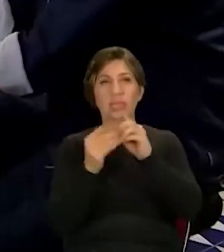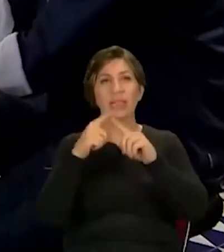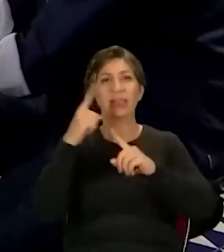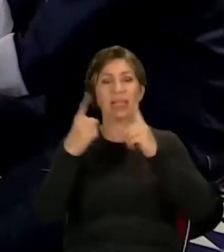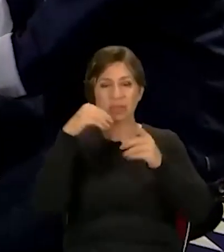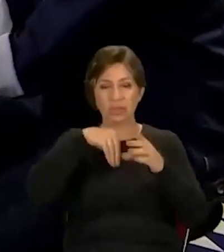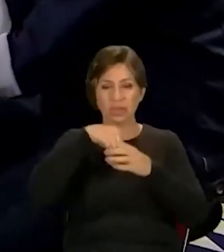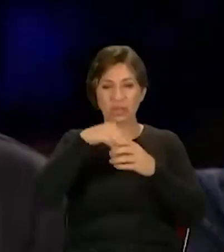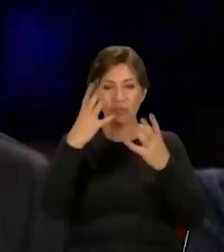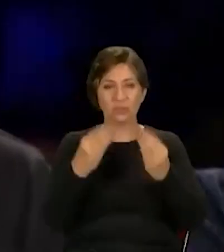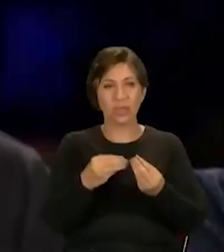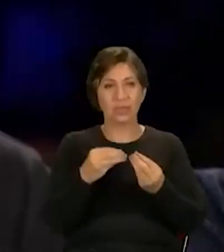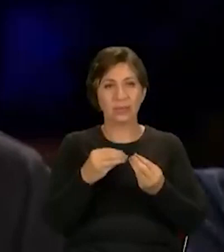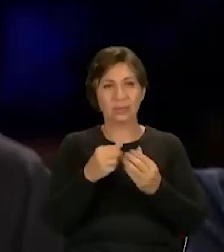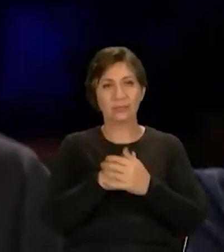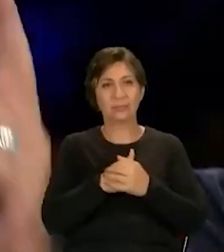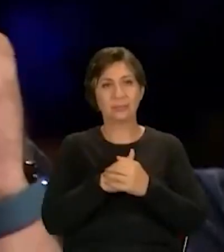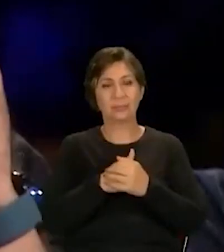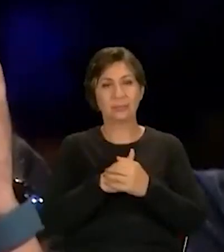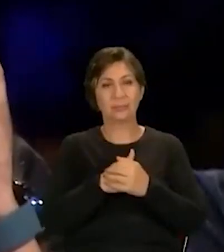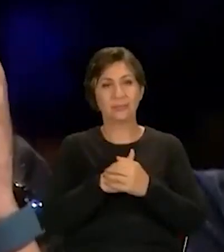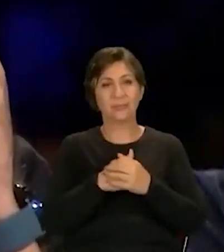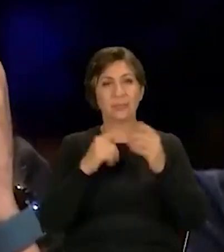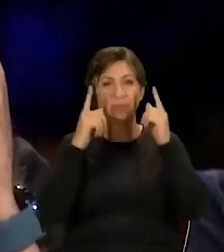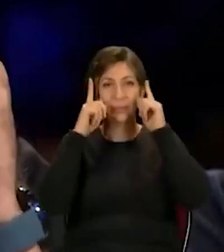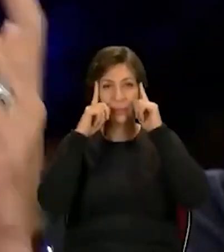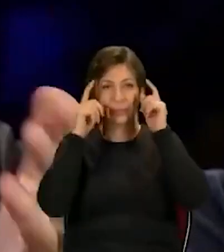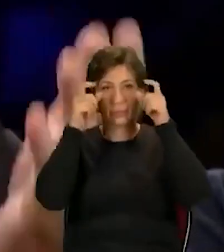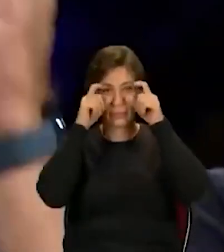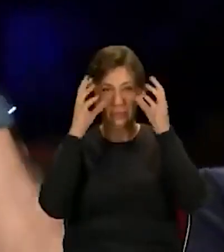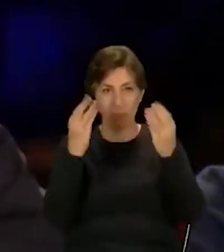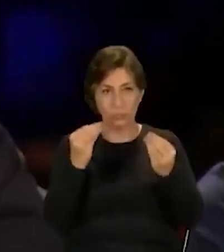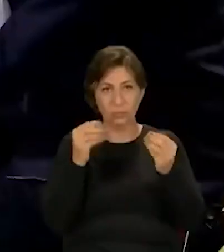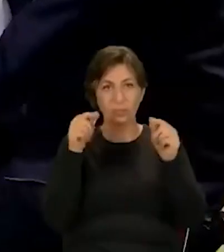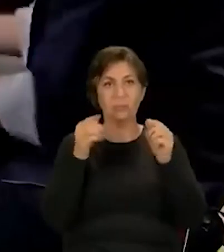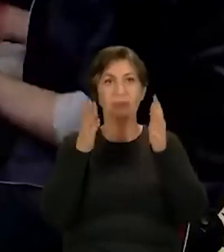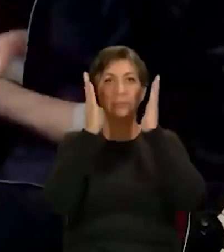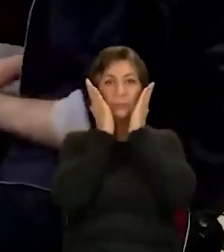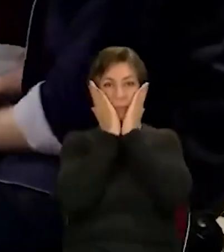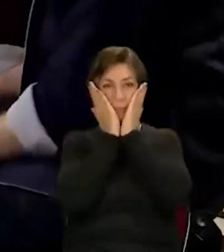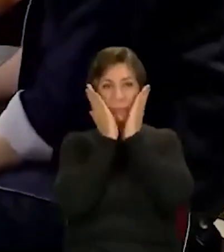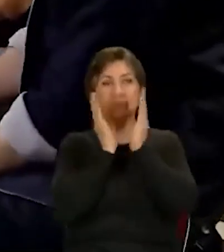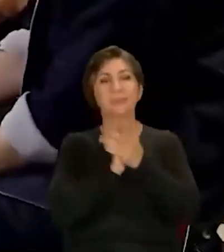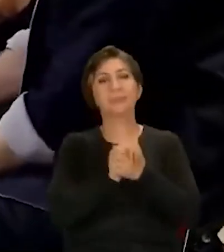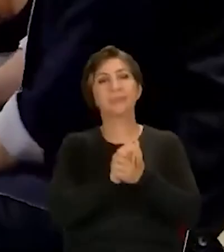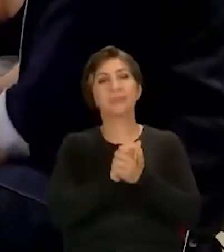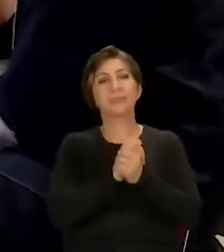içinde taşıyacak. Artık ara birimsiz teknoloji kullanacağız. Glass oldu biliyorsunuz. Glass. Artık işte nöroçip.